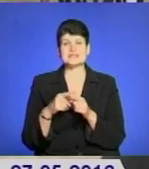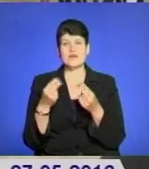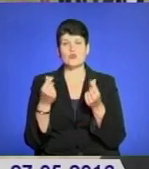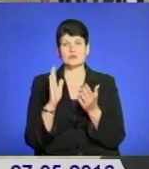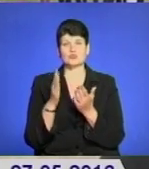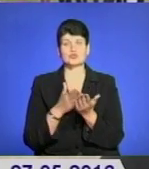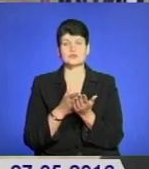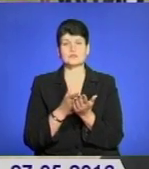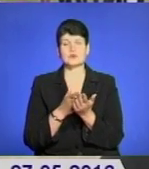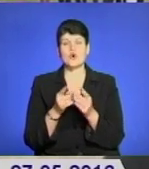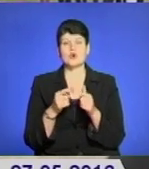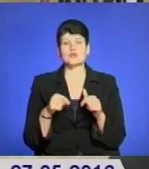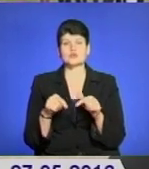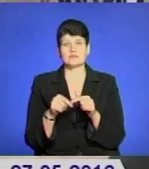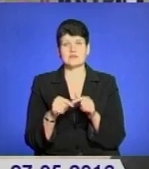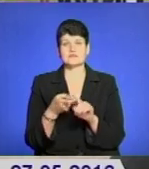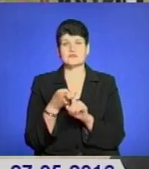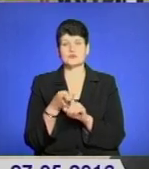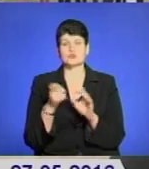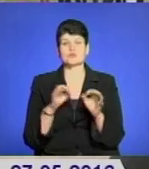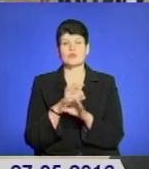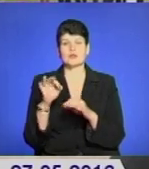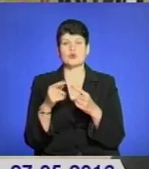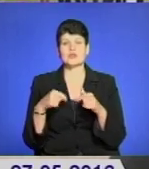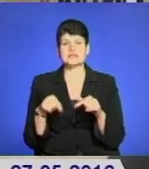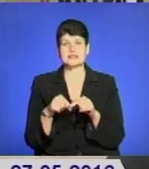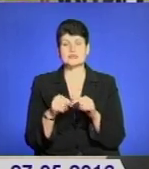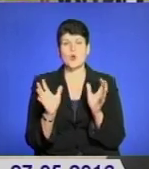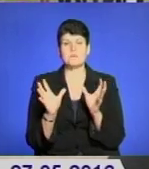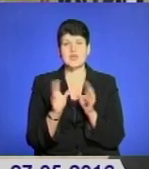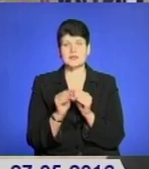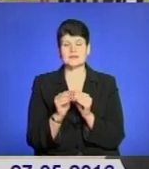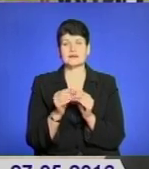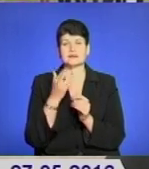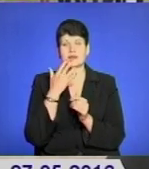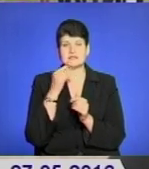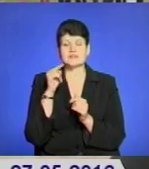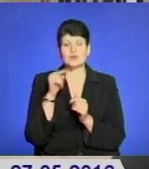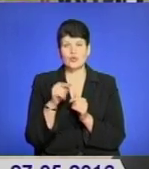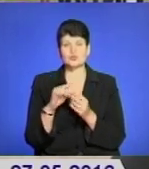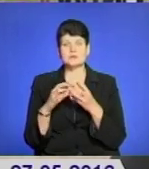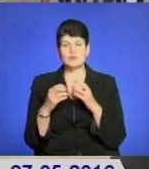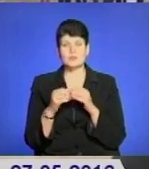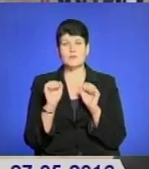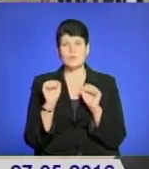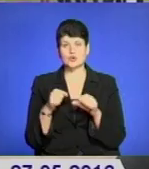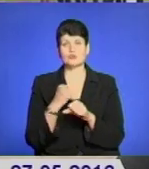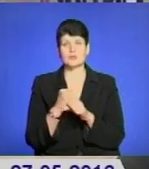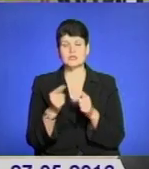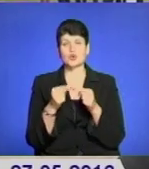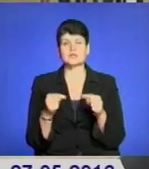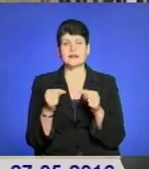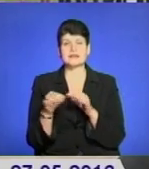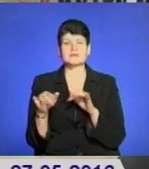котрі будуть реалізовані за рахунок проєкту Організації Об'єднаних Націй. В таким симбіозі ми можемо робити конкретні справи,